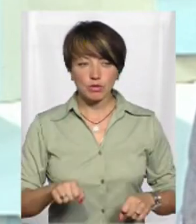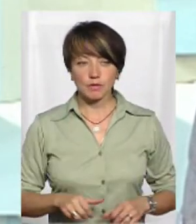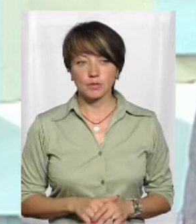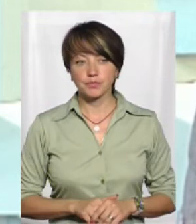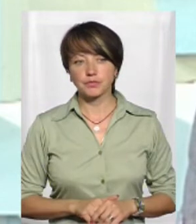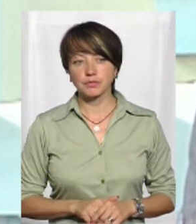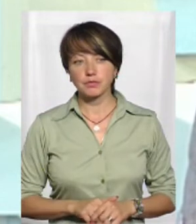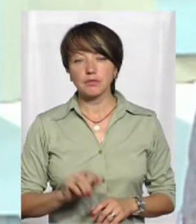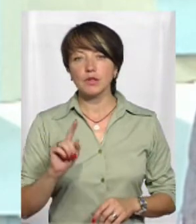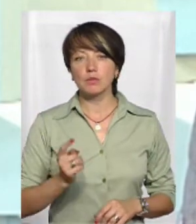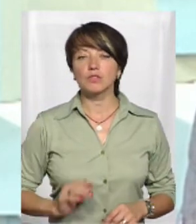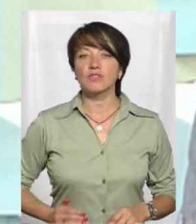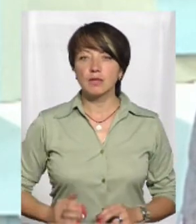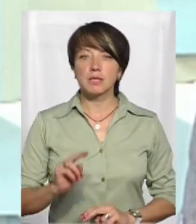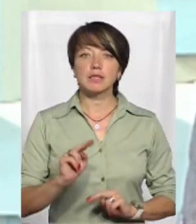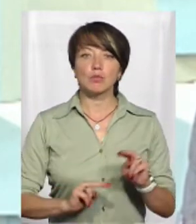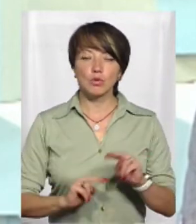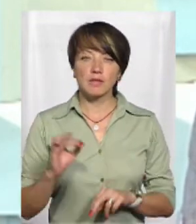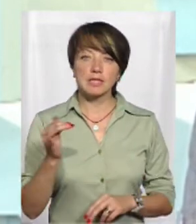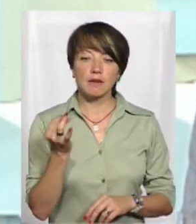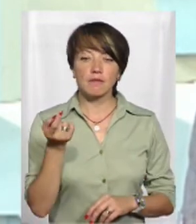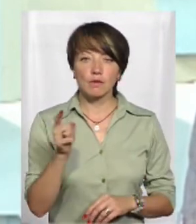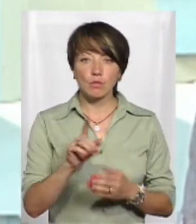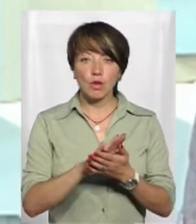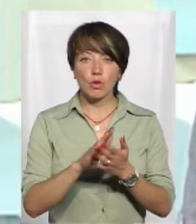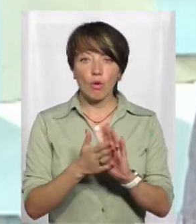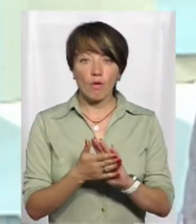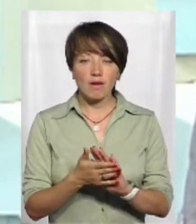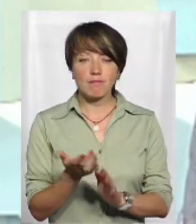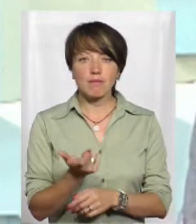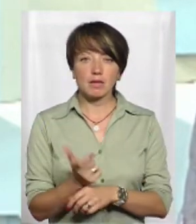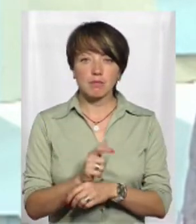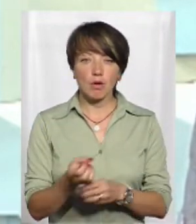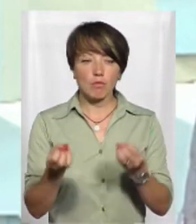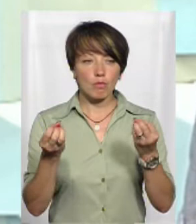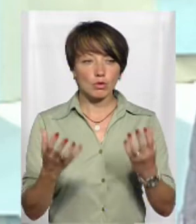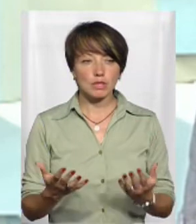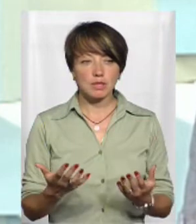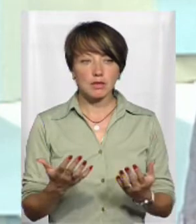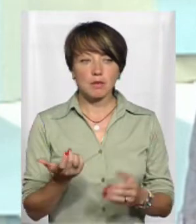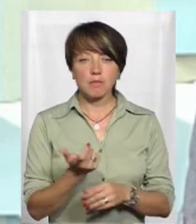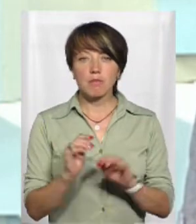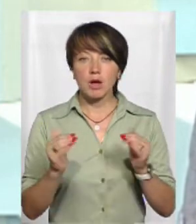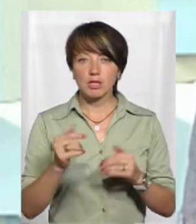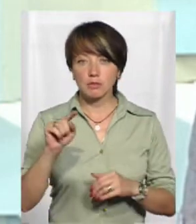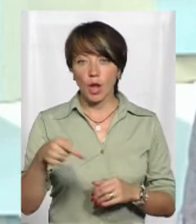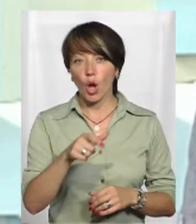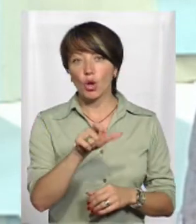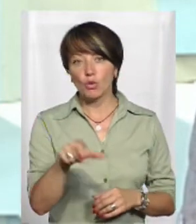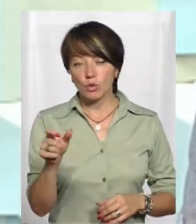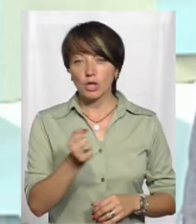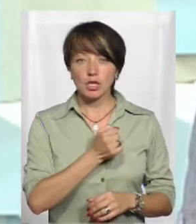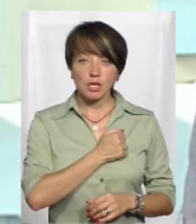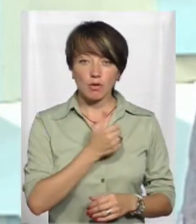що забудовник зацікавлений в тому, щоб був договір максимально простий, і з нього було, можна було менше спитати. Люди, на жаль, по